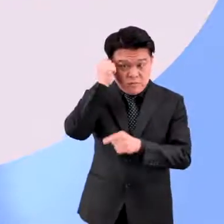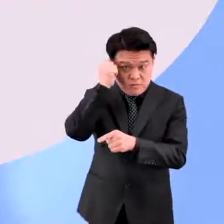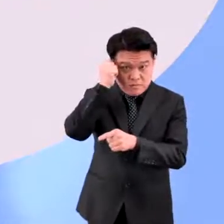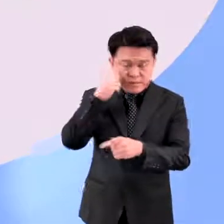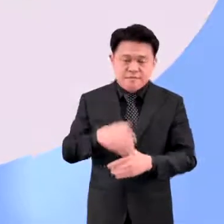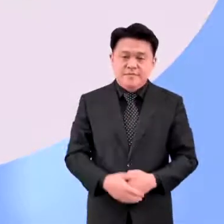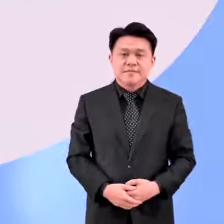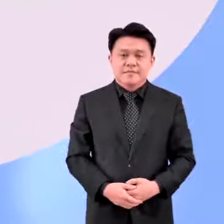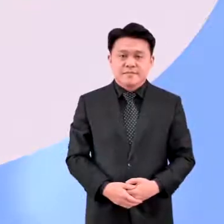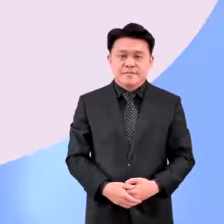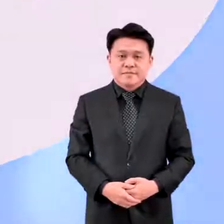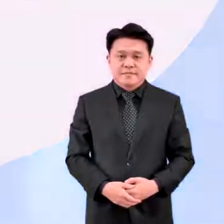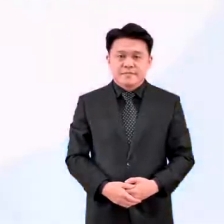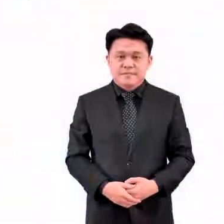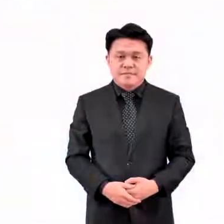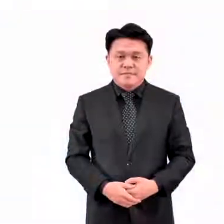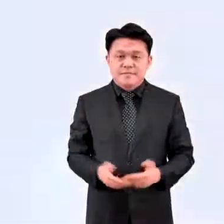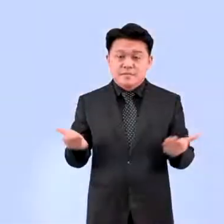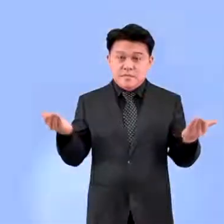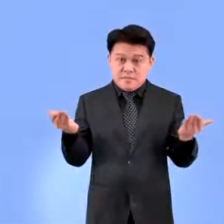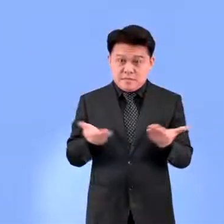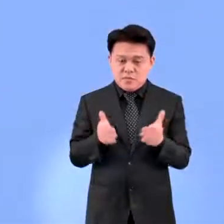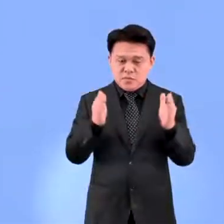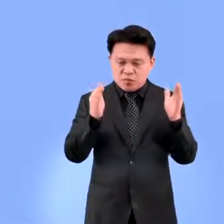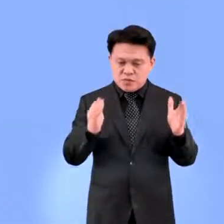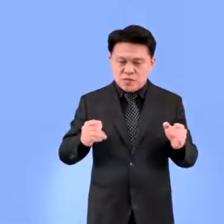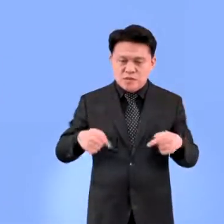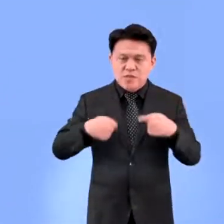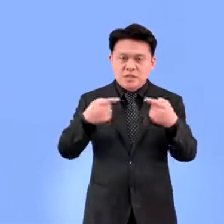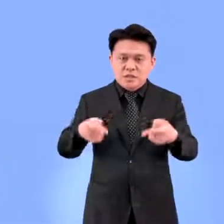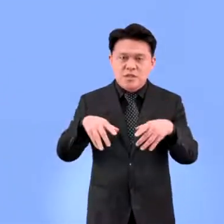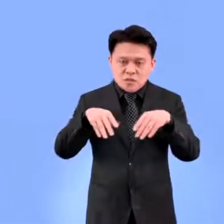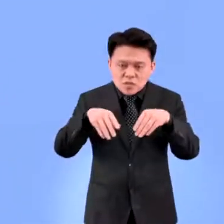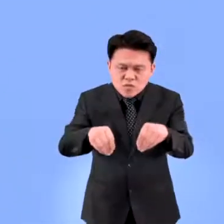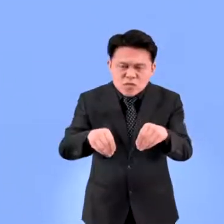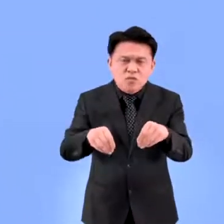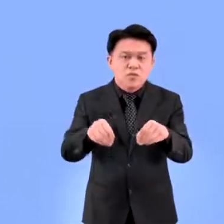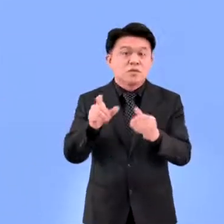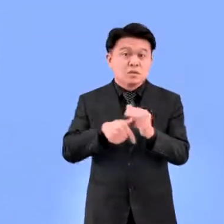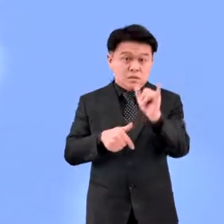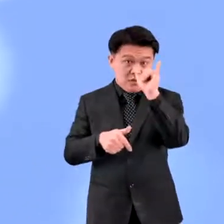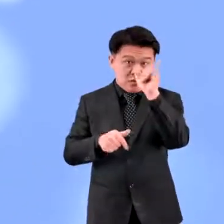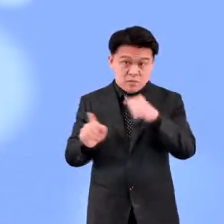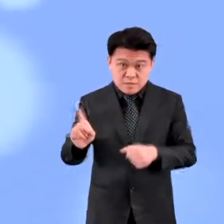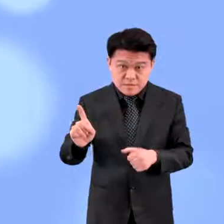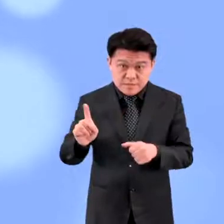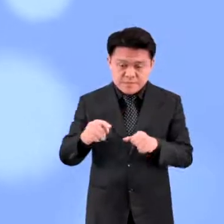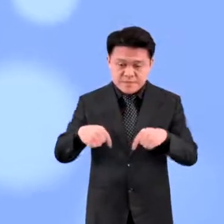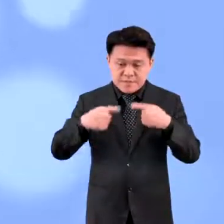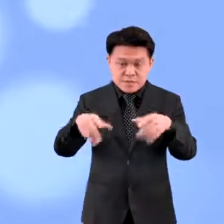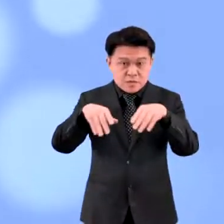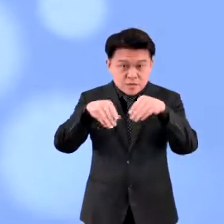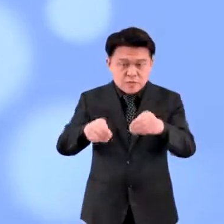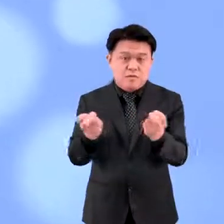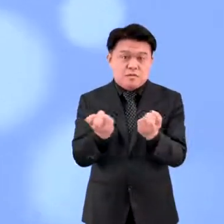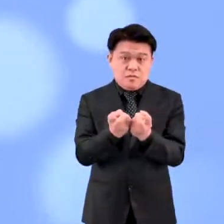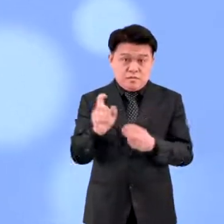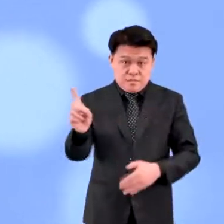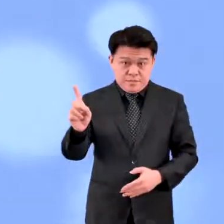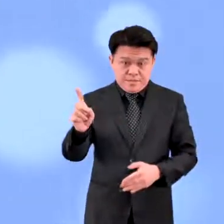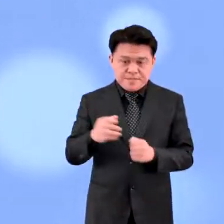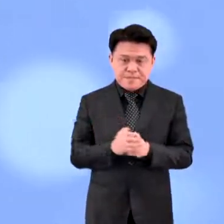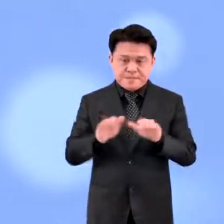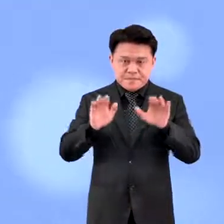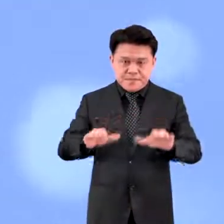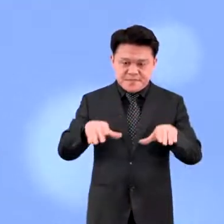않으니 참고하세요. 일을 하다가 참여를 중단해야 하는 경우가 있습니다. 참여